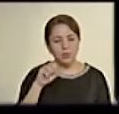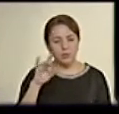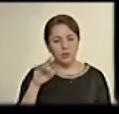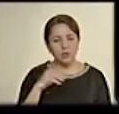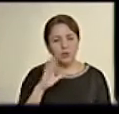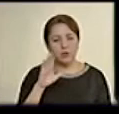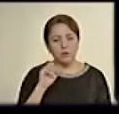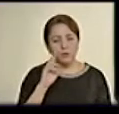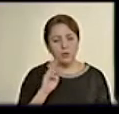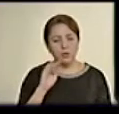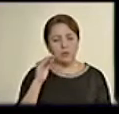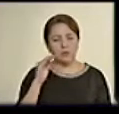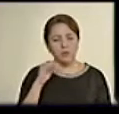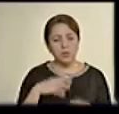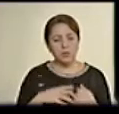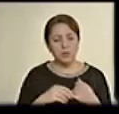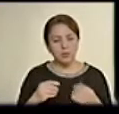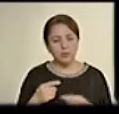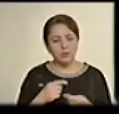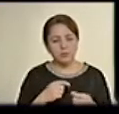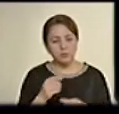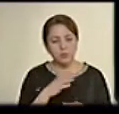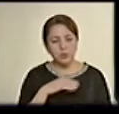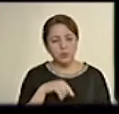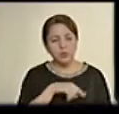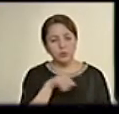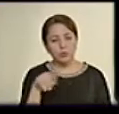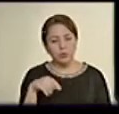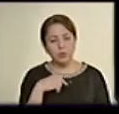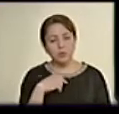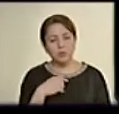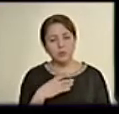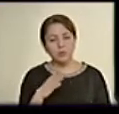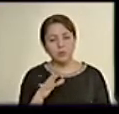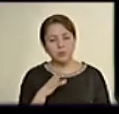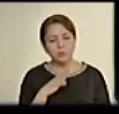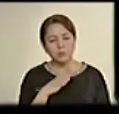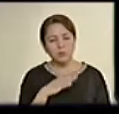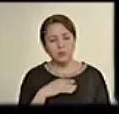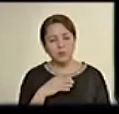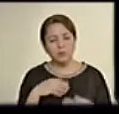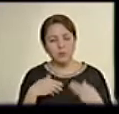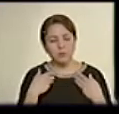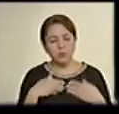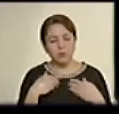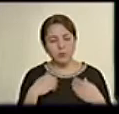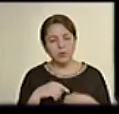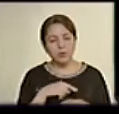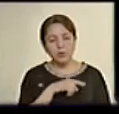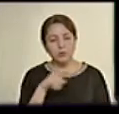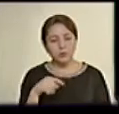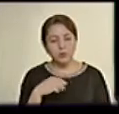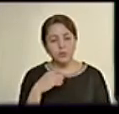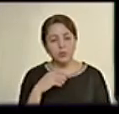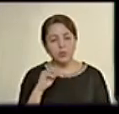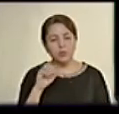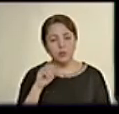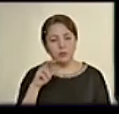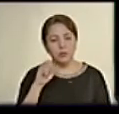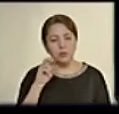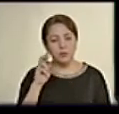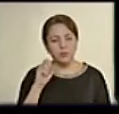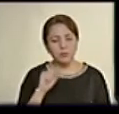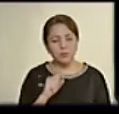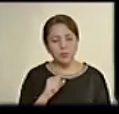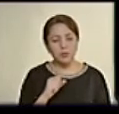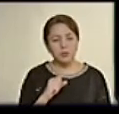bo'lgan. U yerlardan tushgan hosildan tushgan foyda o'sha mudarrislarga va talabalarga yoki masjid, madrasalarni